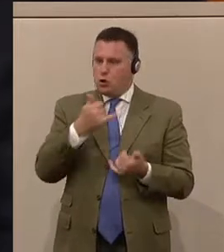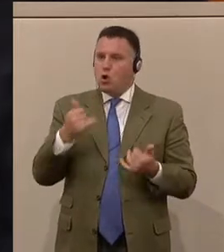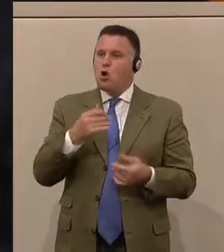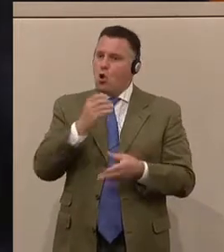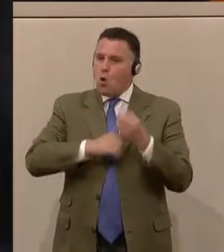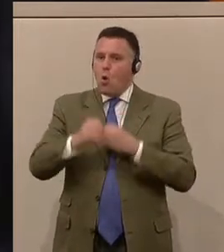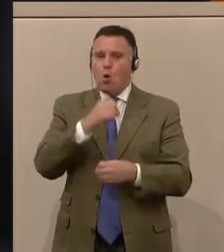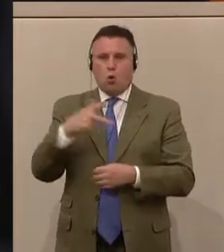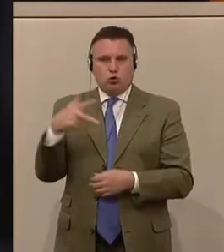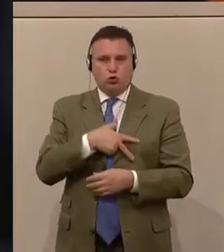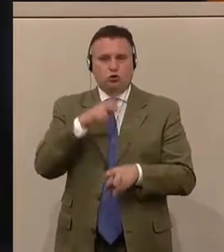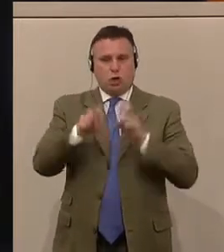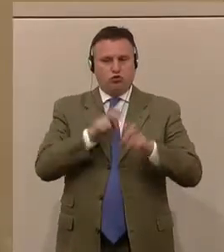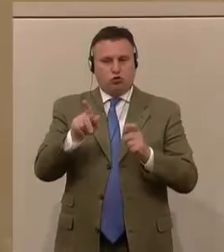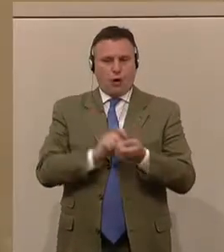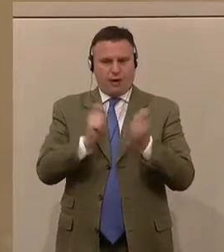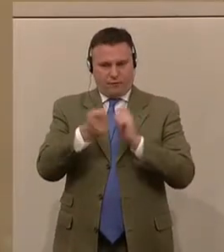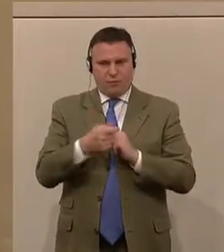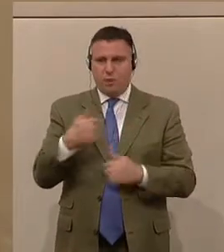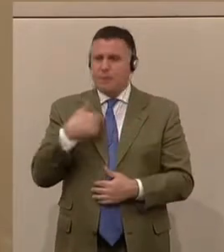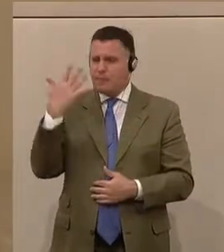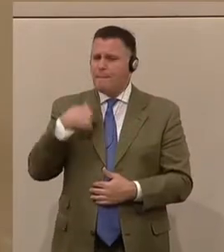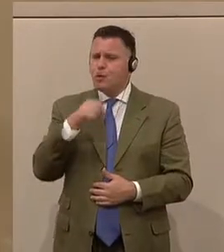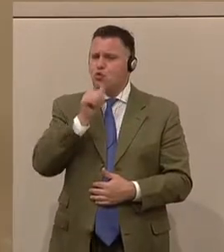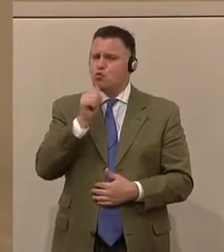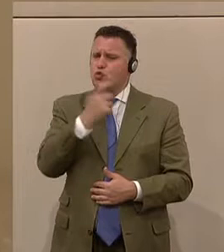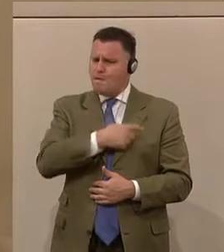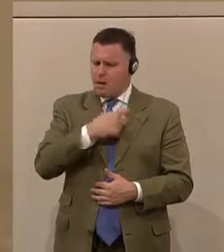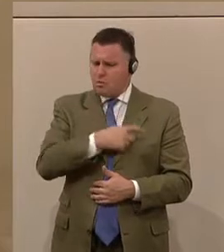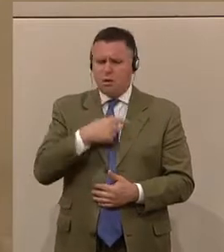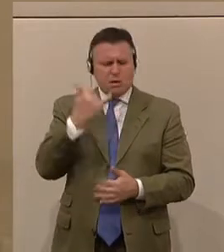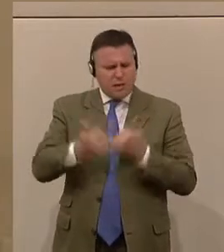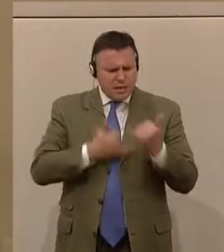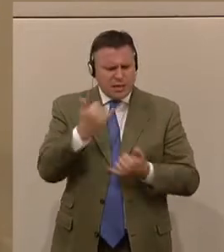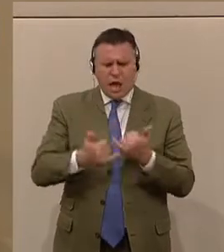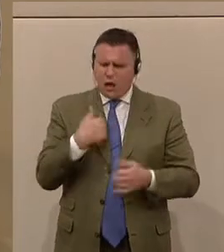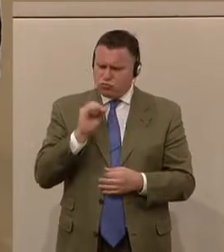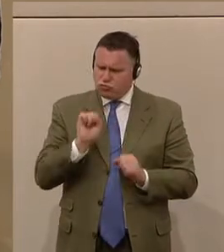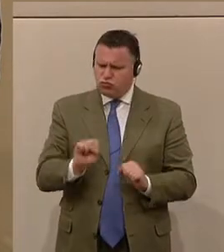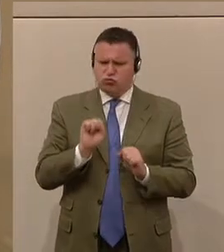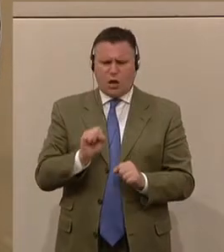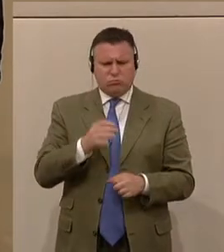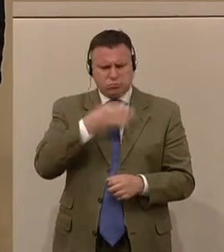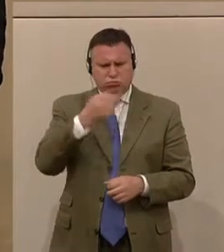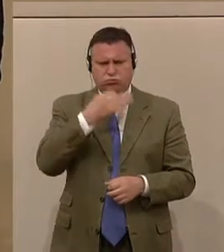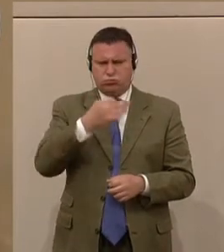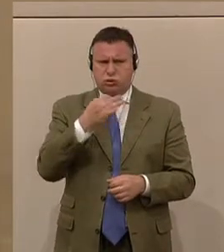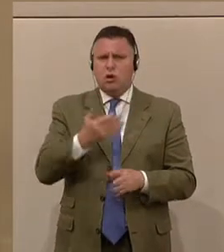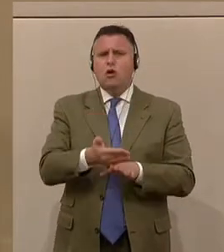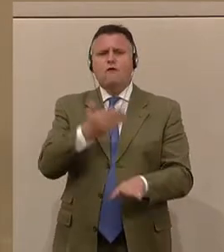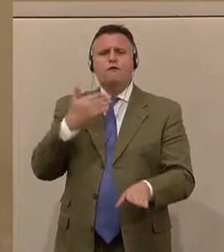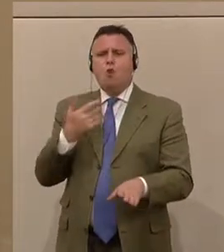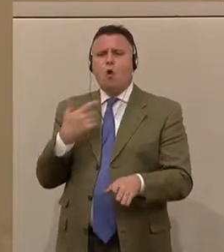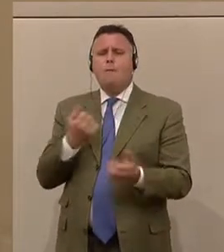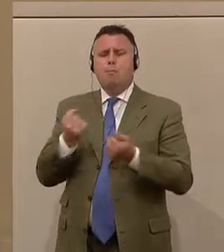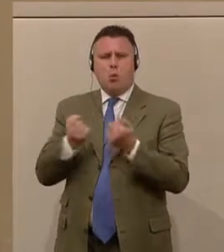ökosoziale Steuerreform. Ich habe das noch, als ich bei den Grünen war, über viele, viele Jahre vertreten. Noch bevor ich in die Politik